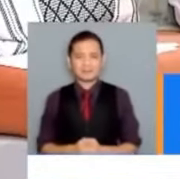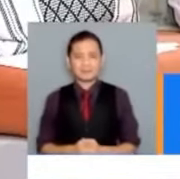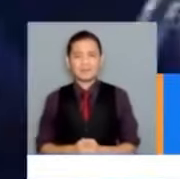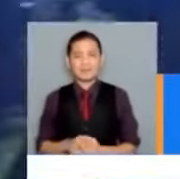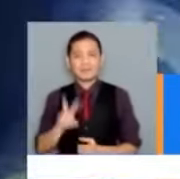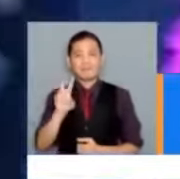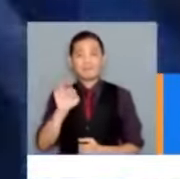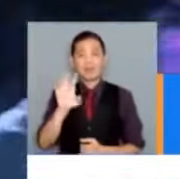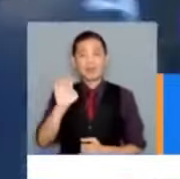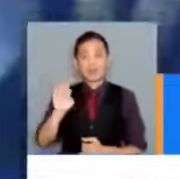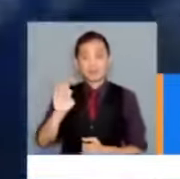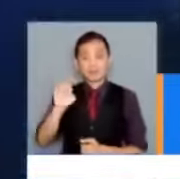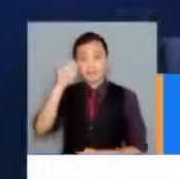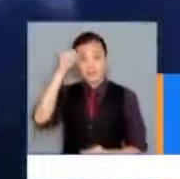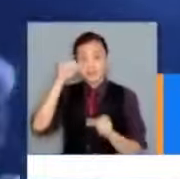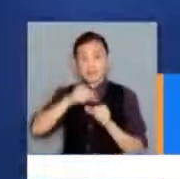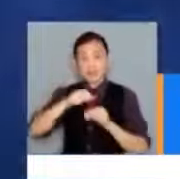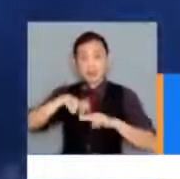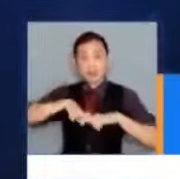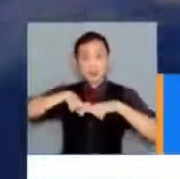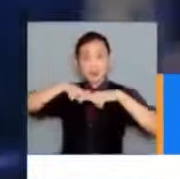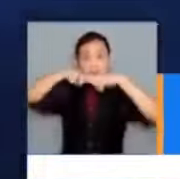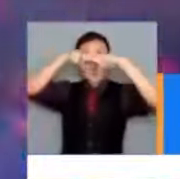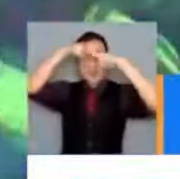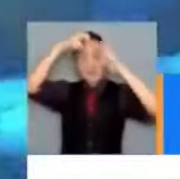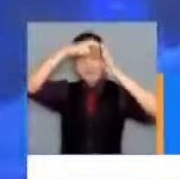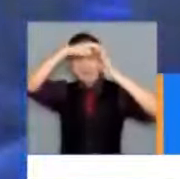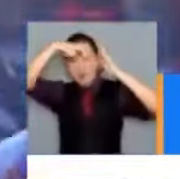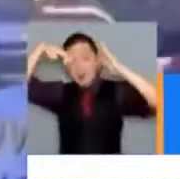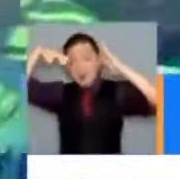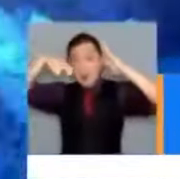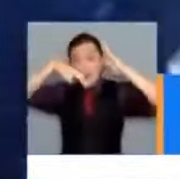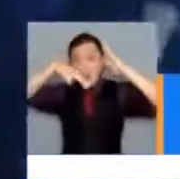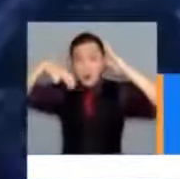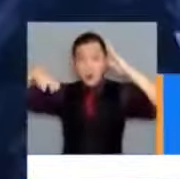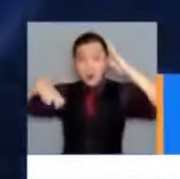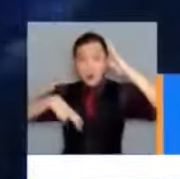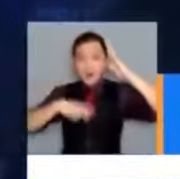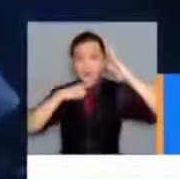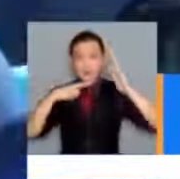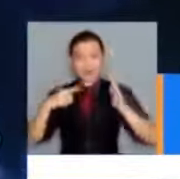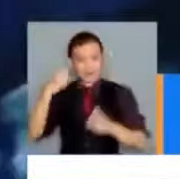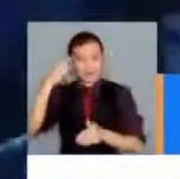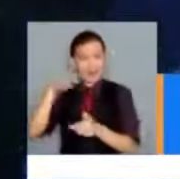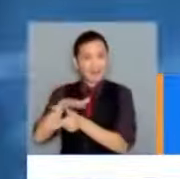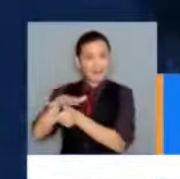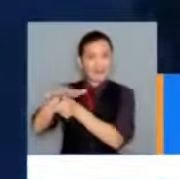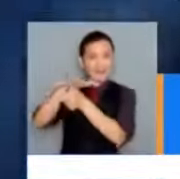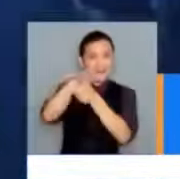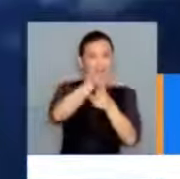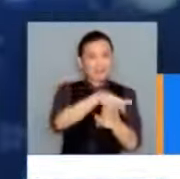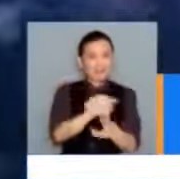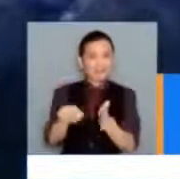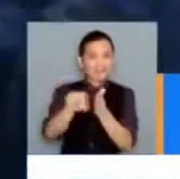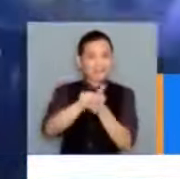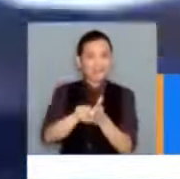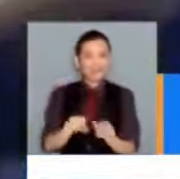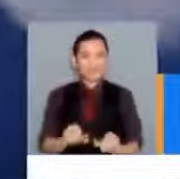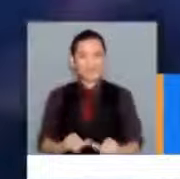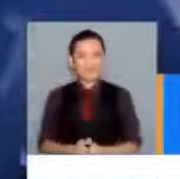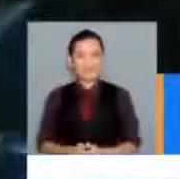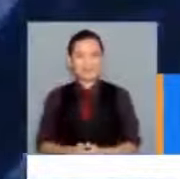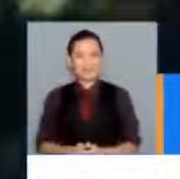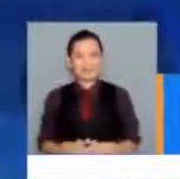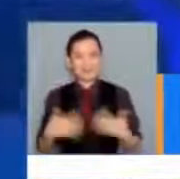ginawa. Nag-rappelling siya dun sa taas. Dati nag-helicopter lang siya. Pero sa banda ko naman, kaya napaos